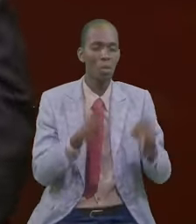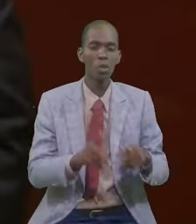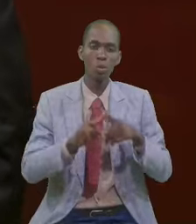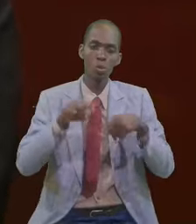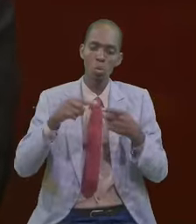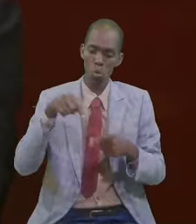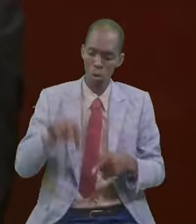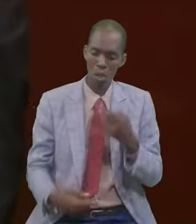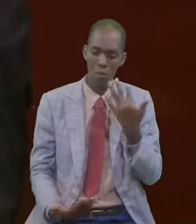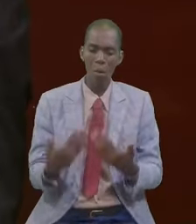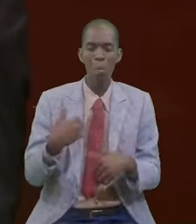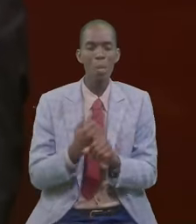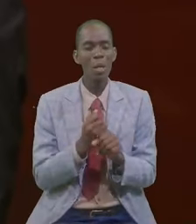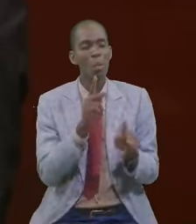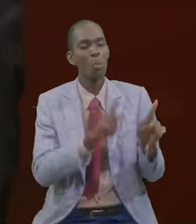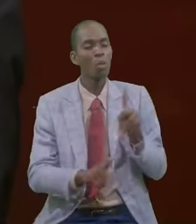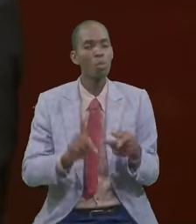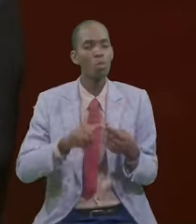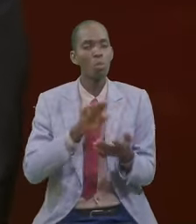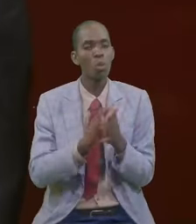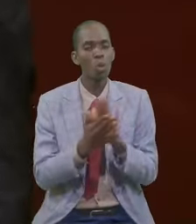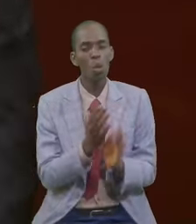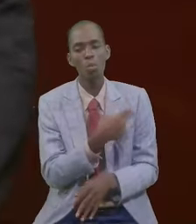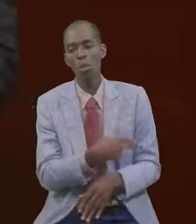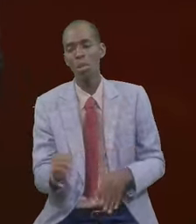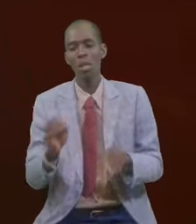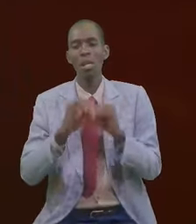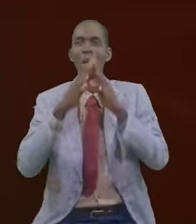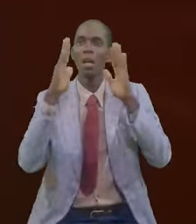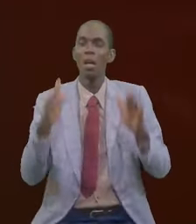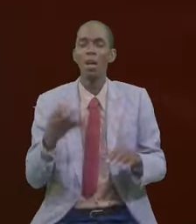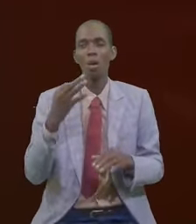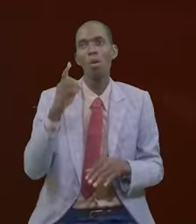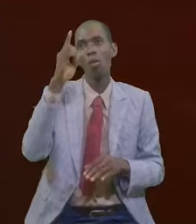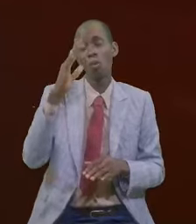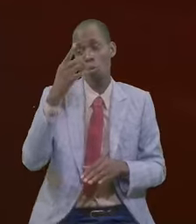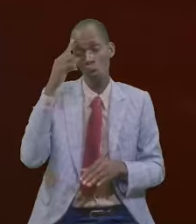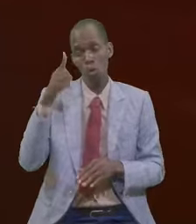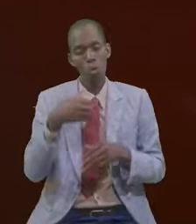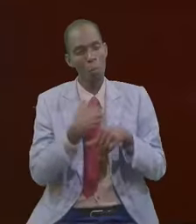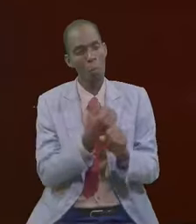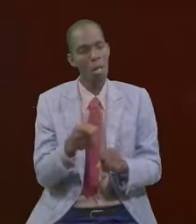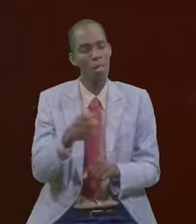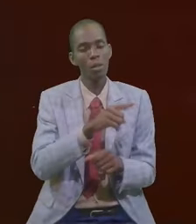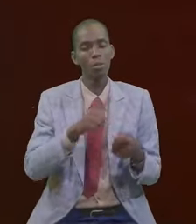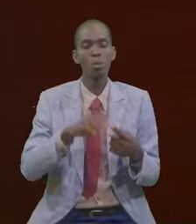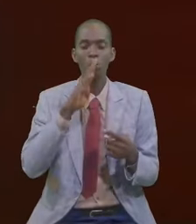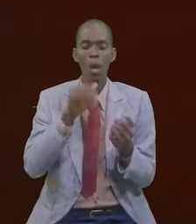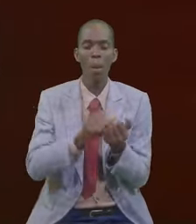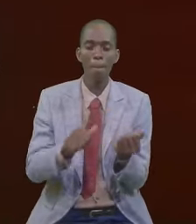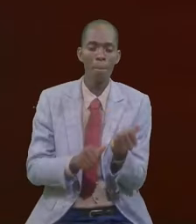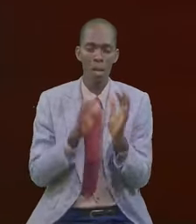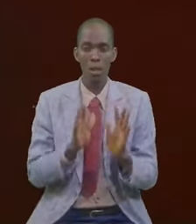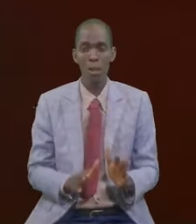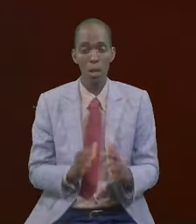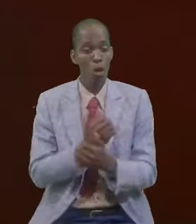les gens inutiles dans le royaume de Dieu parce que tu les rends rétrogrades. L'amour n'offre